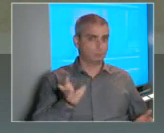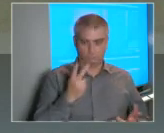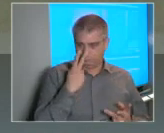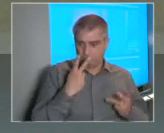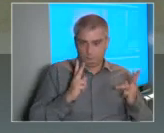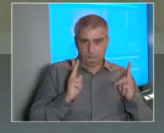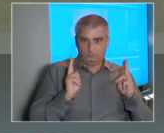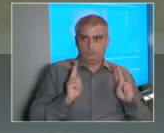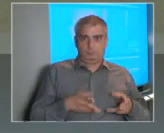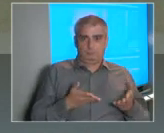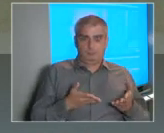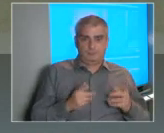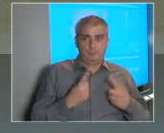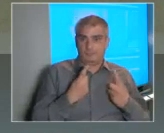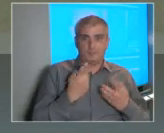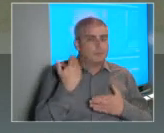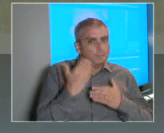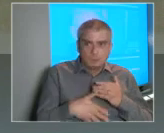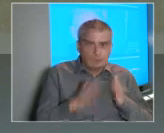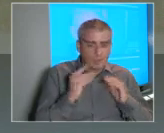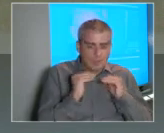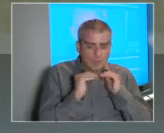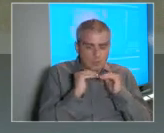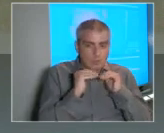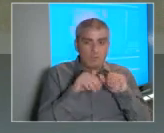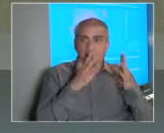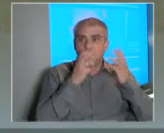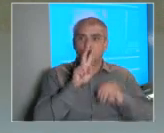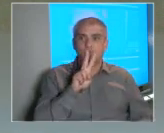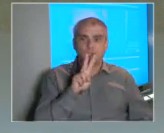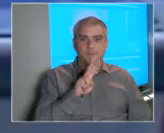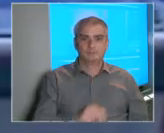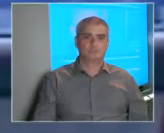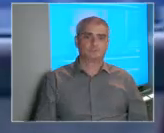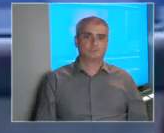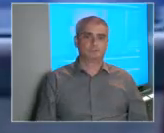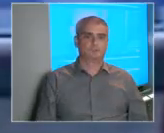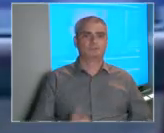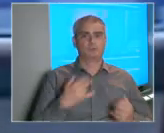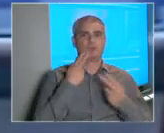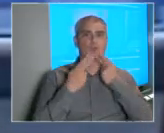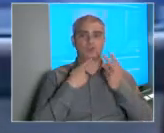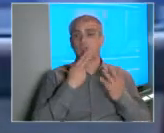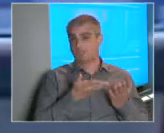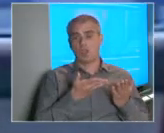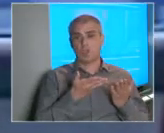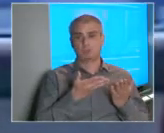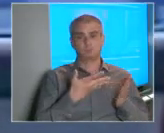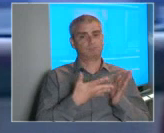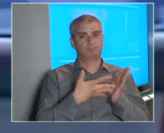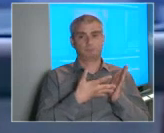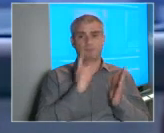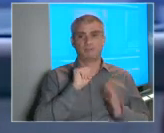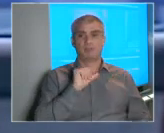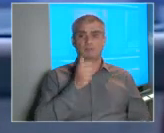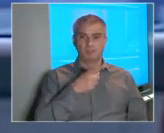מוכרע לגמרי, הוא בסוף היה מאוד גבולי, 92. ועכשיו לתוצאות המדגם, אבל